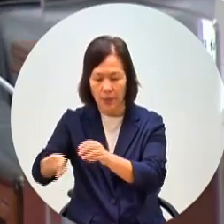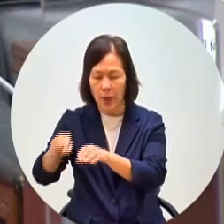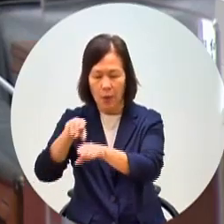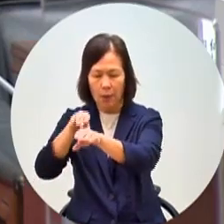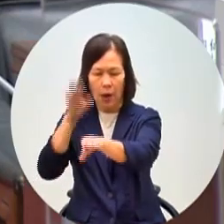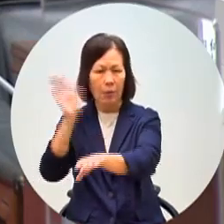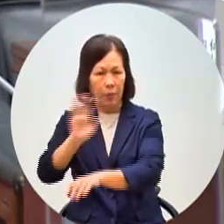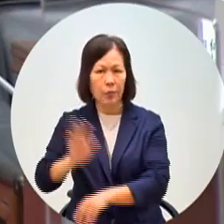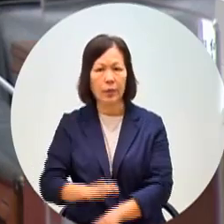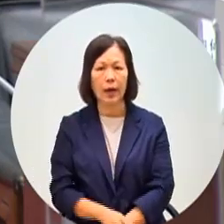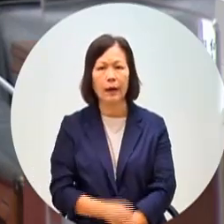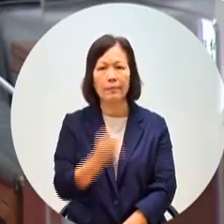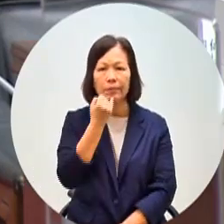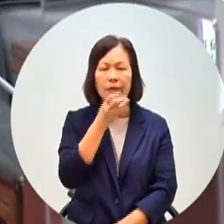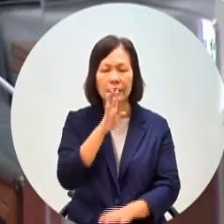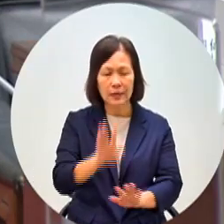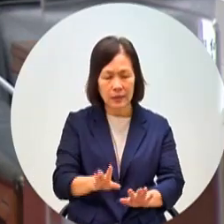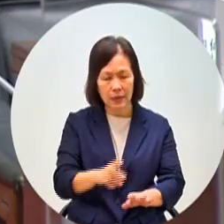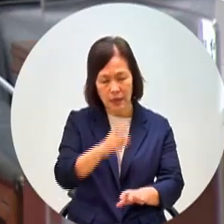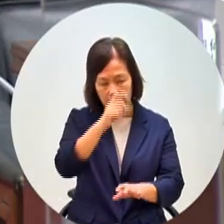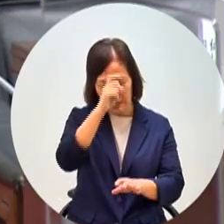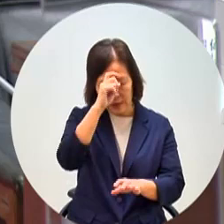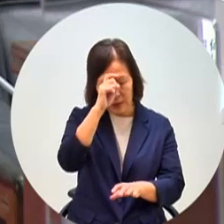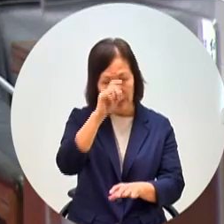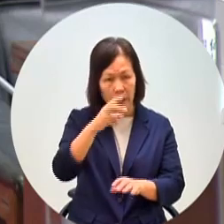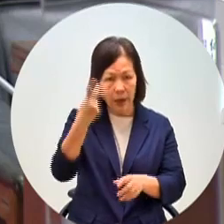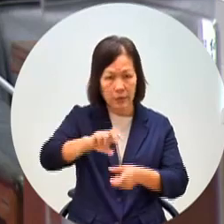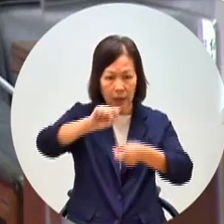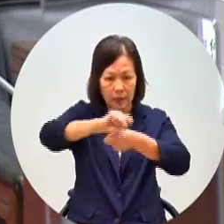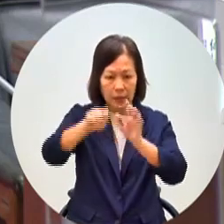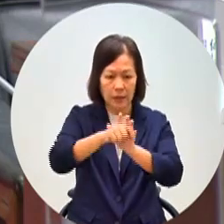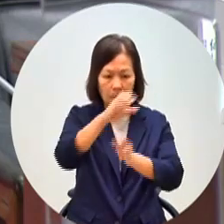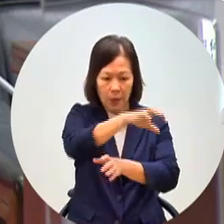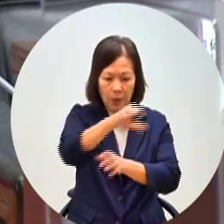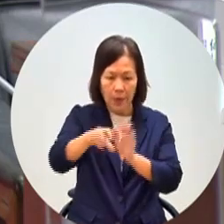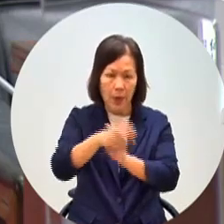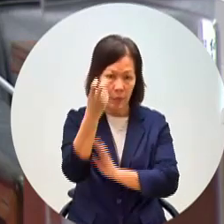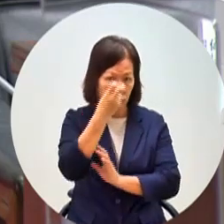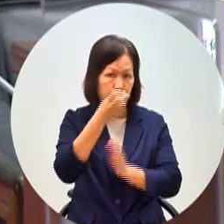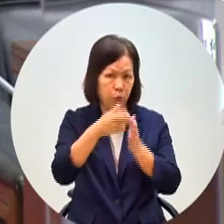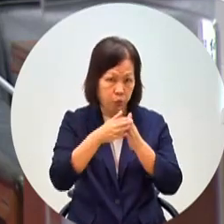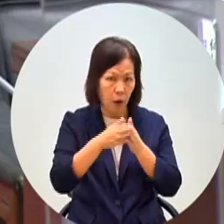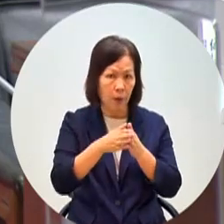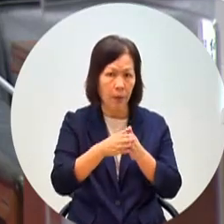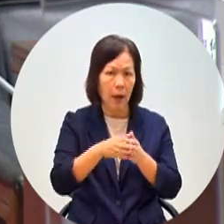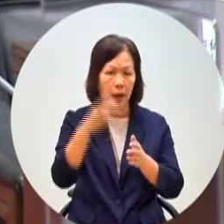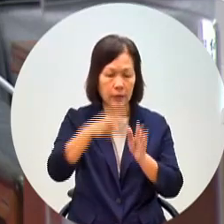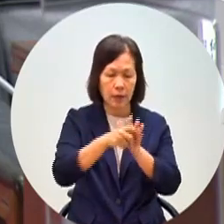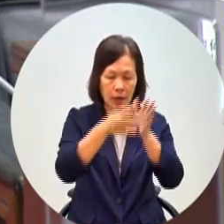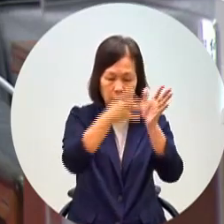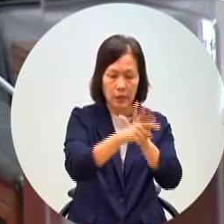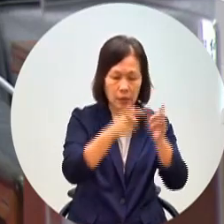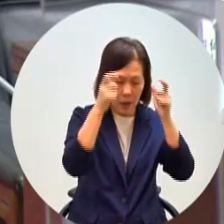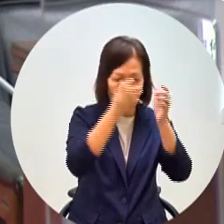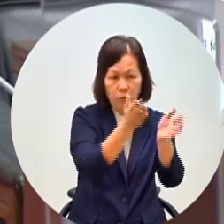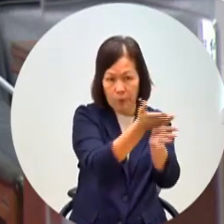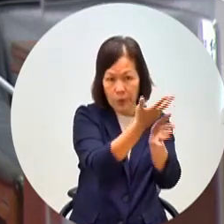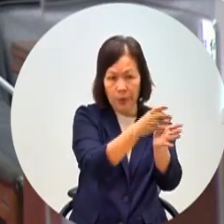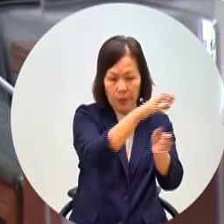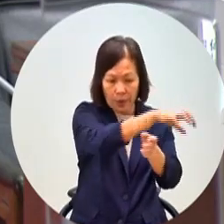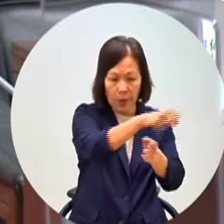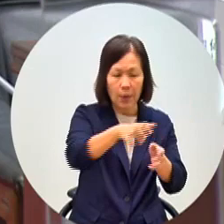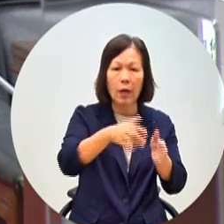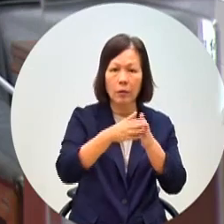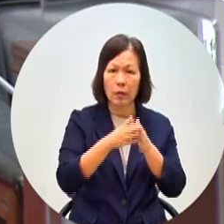面了。所以我们这边要求，是不是要增加 PCR 站，而且要增加我们北高雄的站点？因